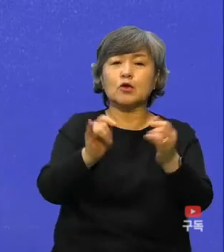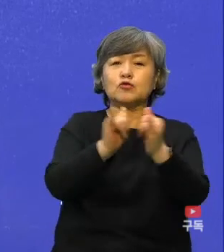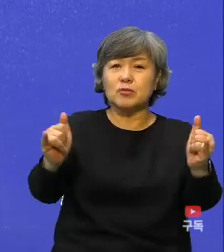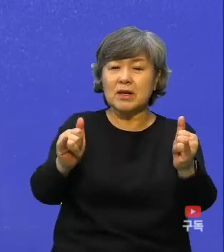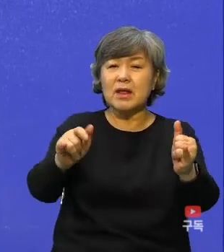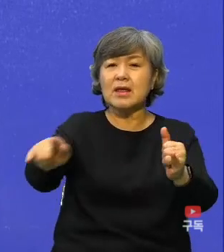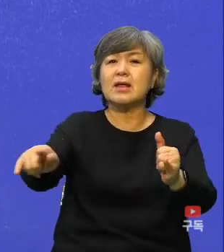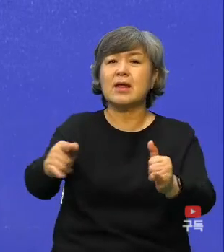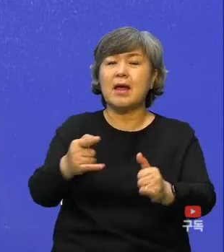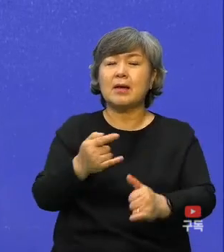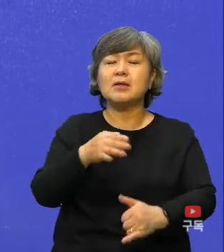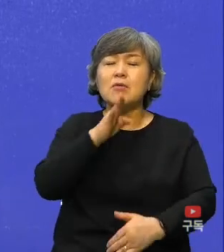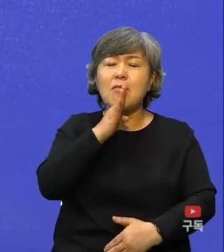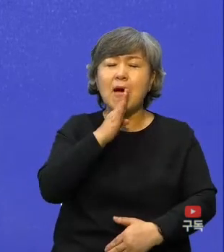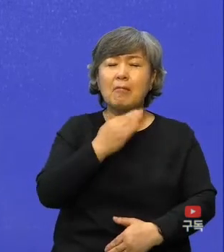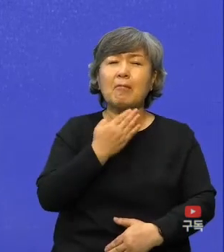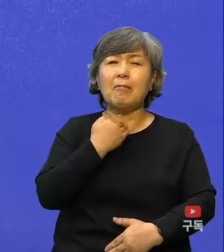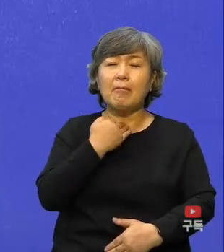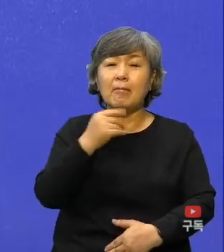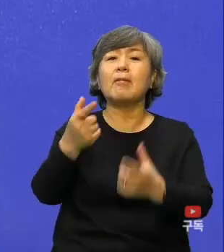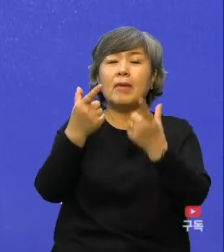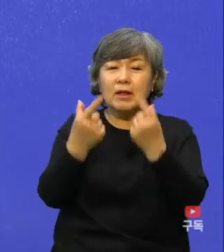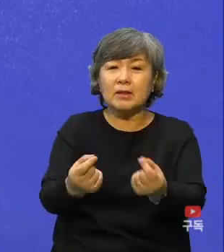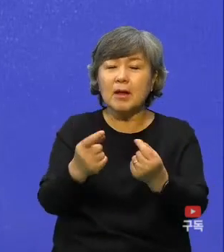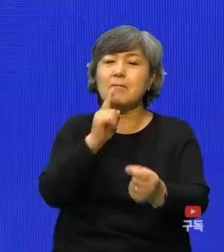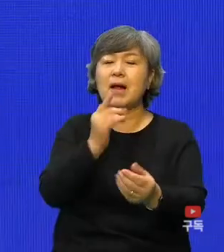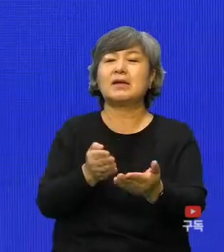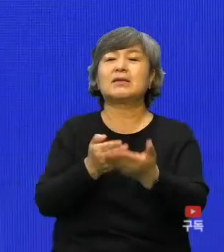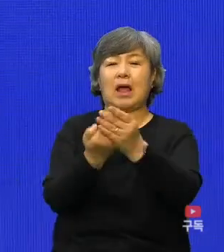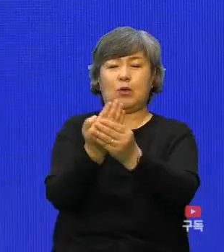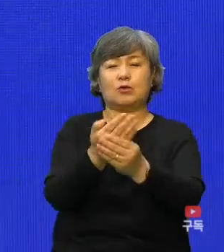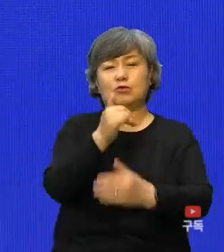전친들의 꿀단지였다는 말이 제기되고 있습니다.